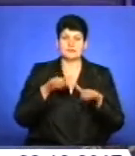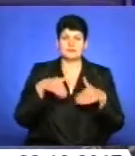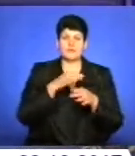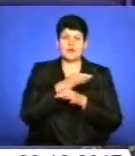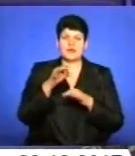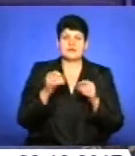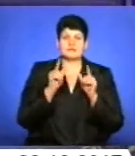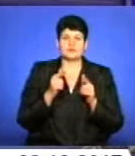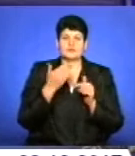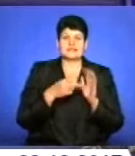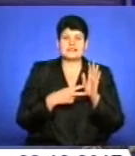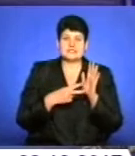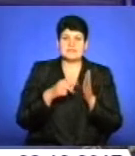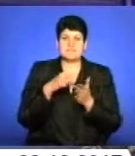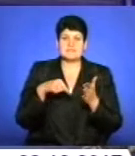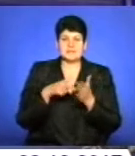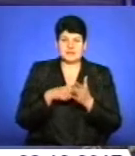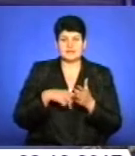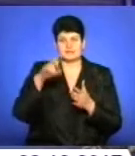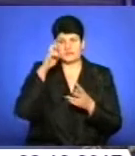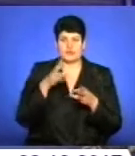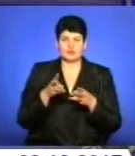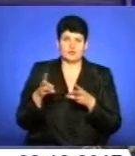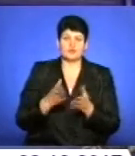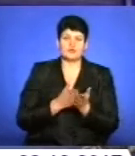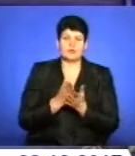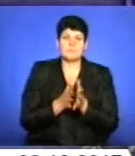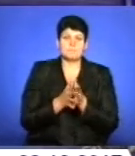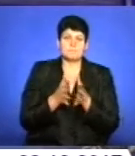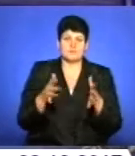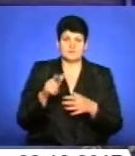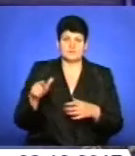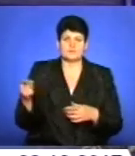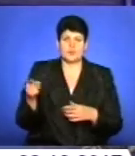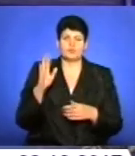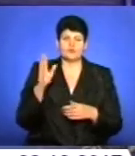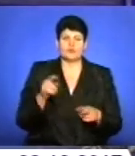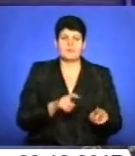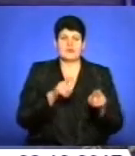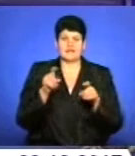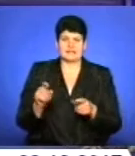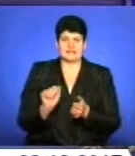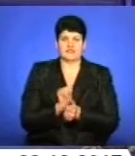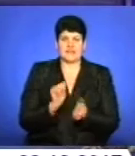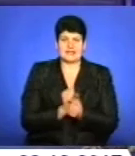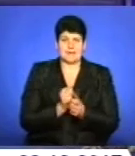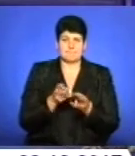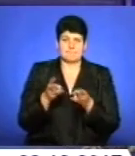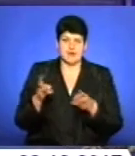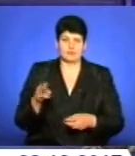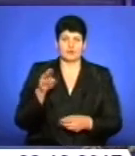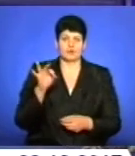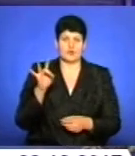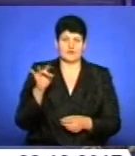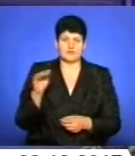яким 7 міських комунальних котелень, що обслуговують більшість мешканців Тернополя, будуть переведені на тверде паливо, зокрема торф.